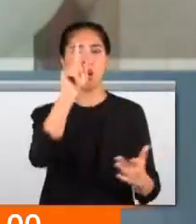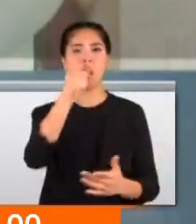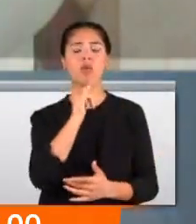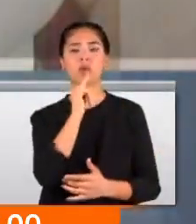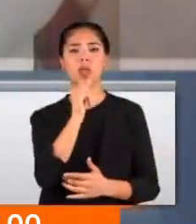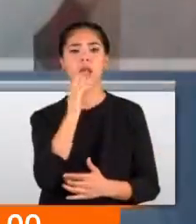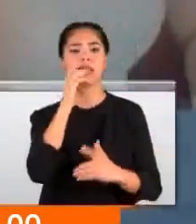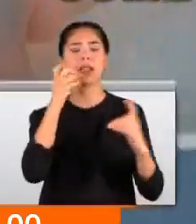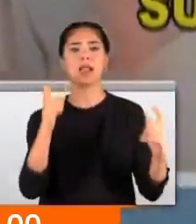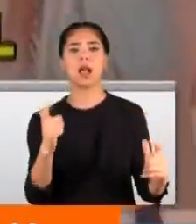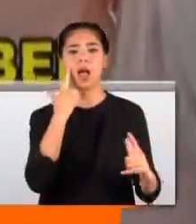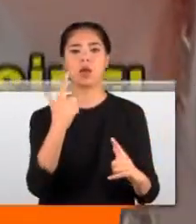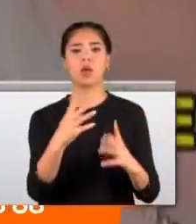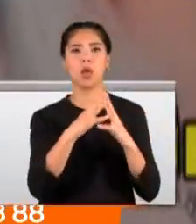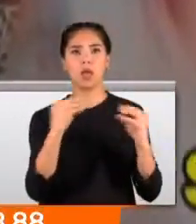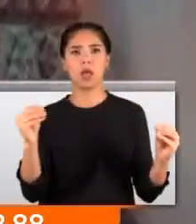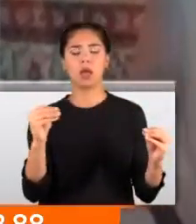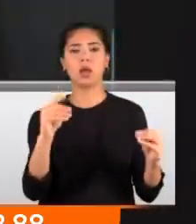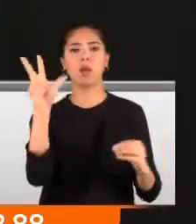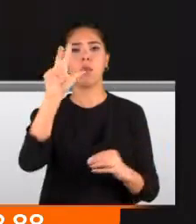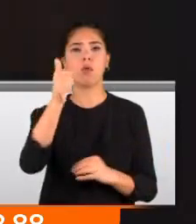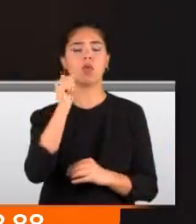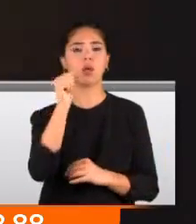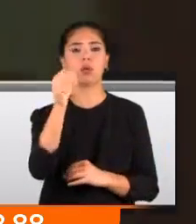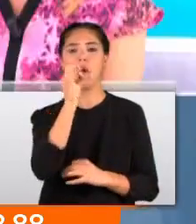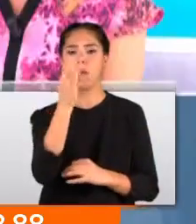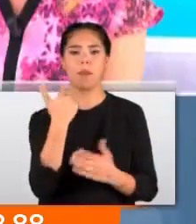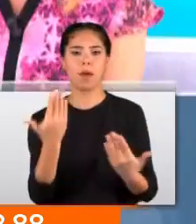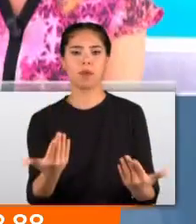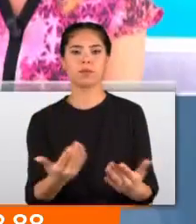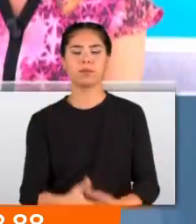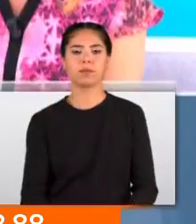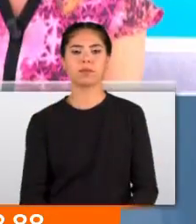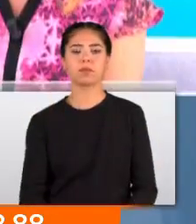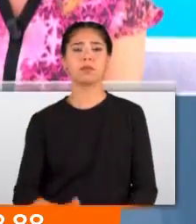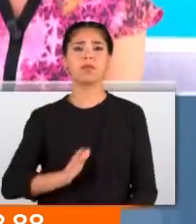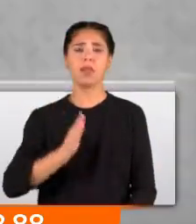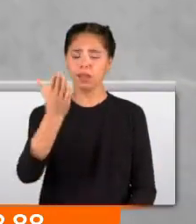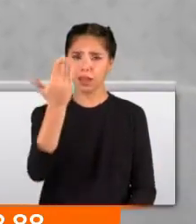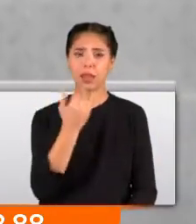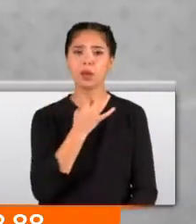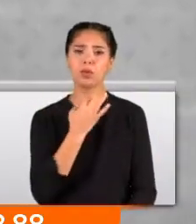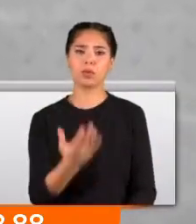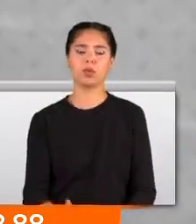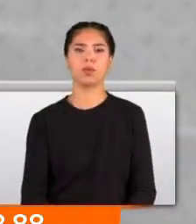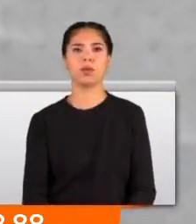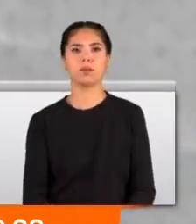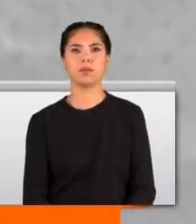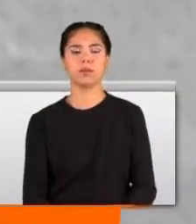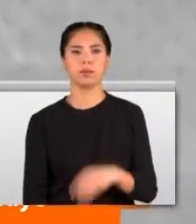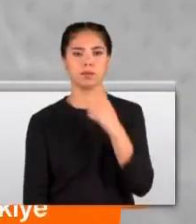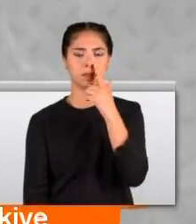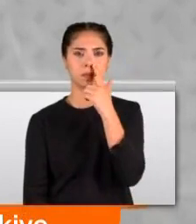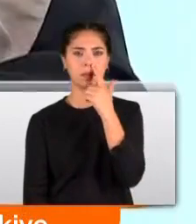Sakarya Akyazı'dan kayboldu. 36 gündür kendisinden haber alınamıyor. Sümeyye yavrum çık gel, ne olursun ya, ben olayım sana oğul.